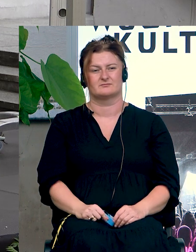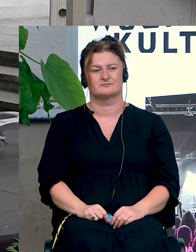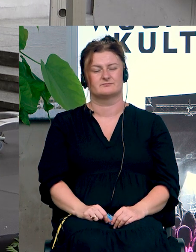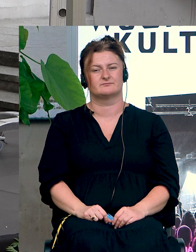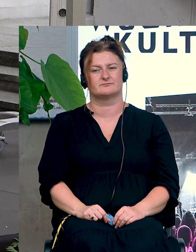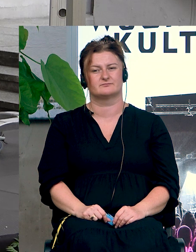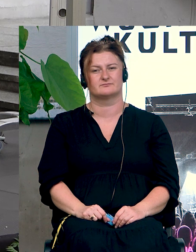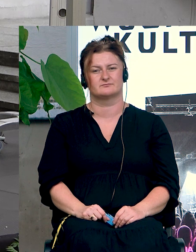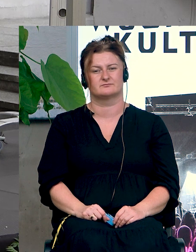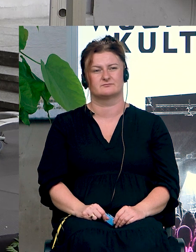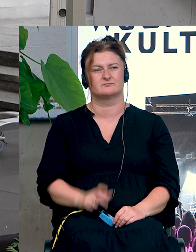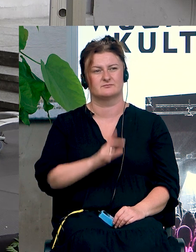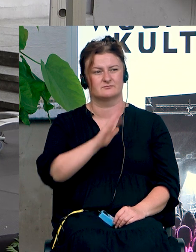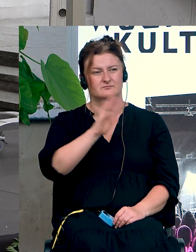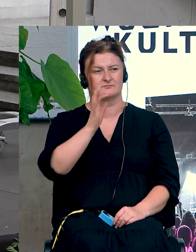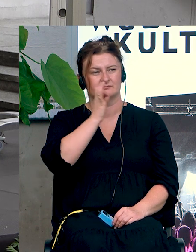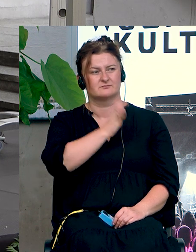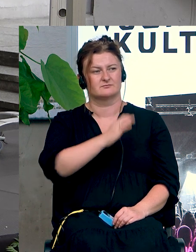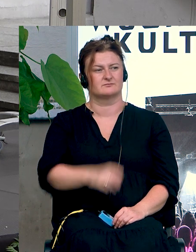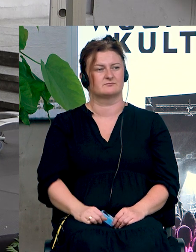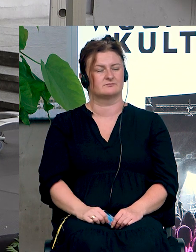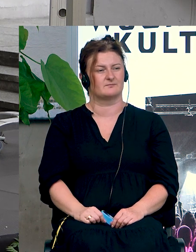Чи є ще питання у пані Ма?